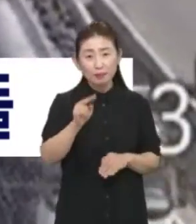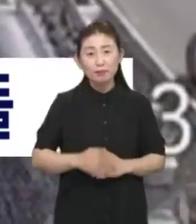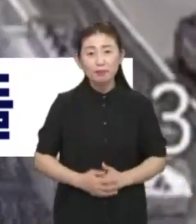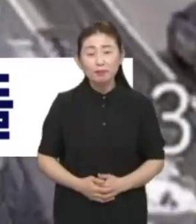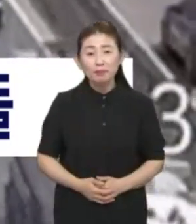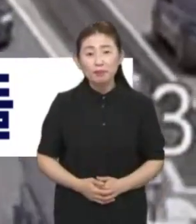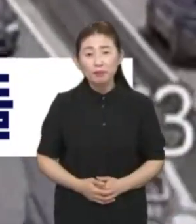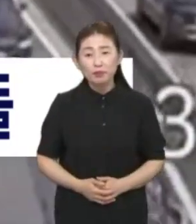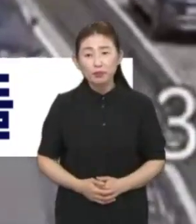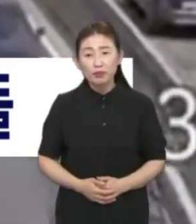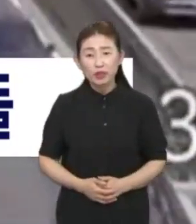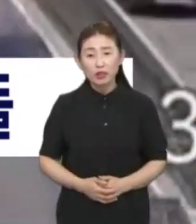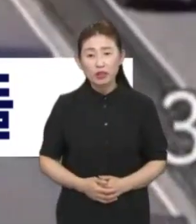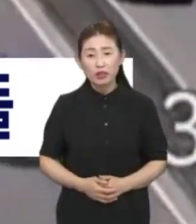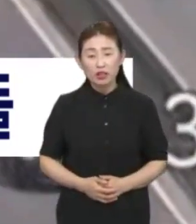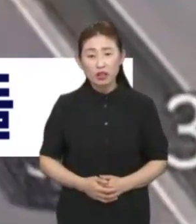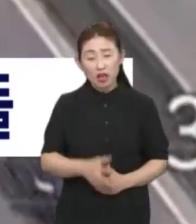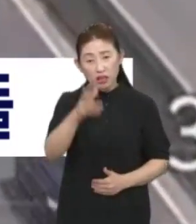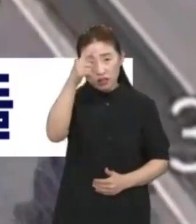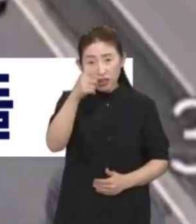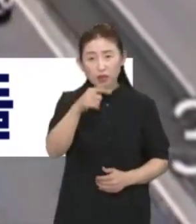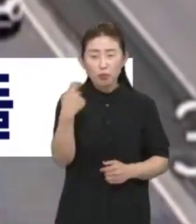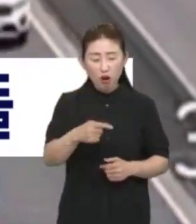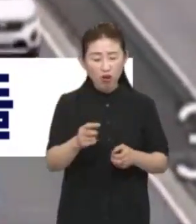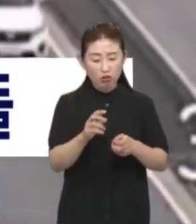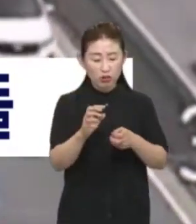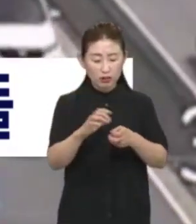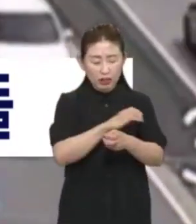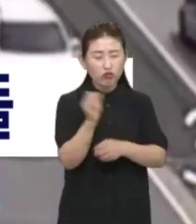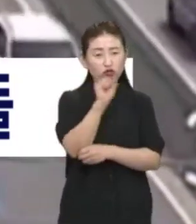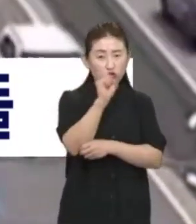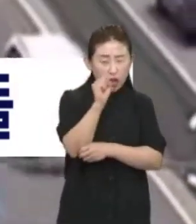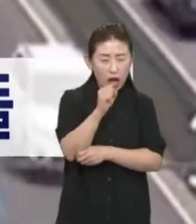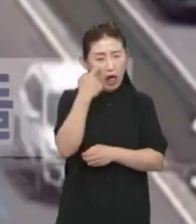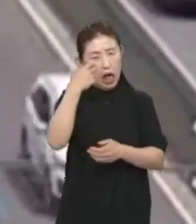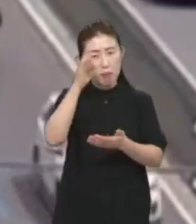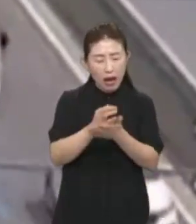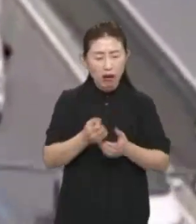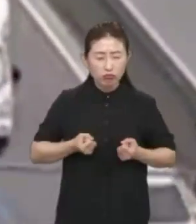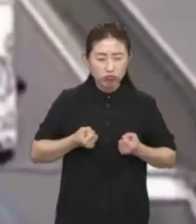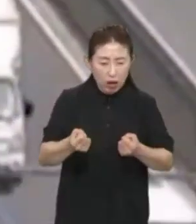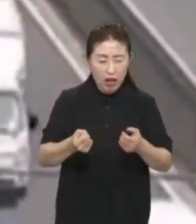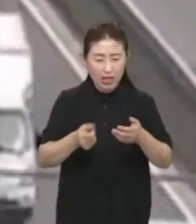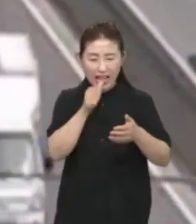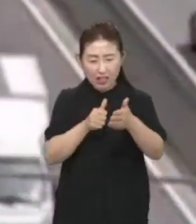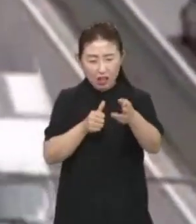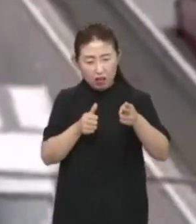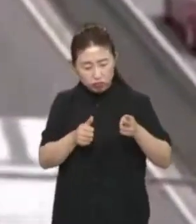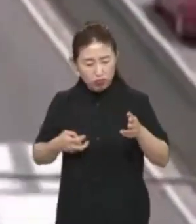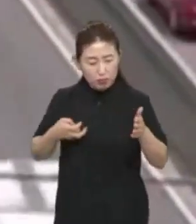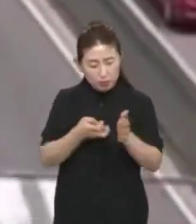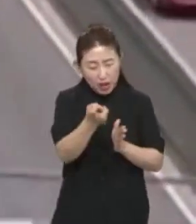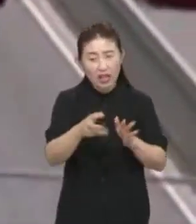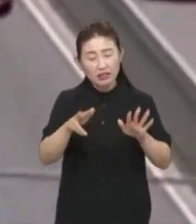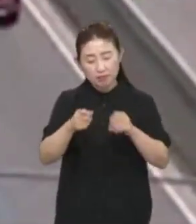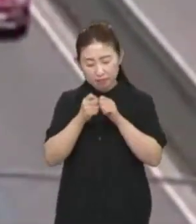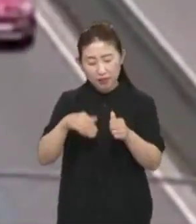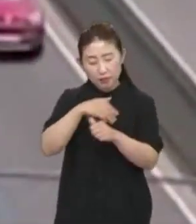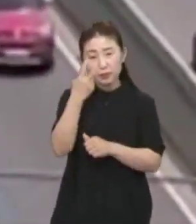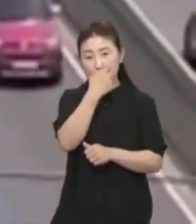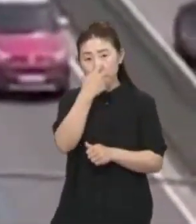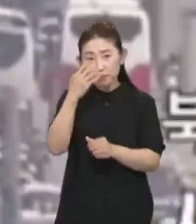빚었습니다. 고속도로 순찰대는 탱크로리 운전자가 운전 부주의로 가드레일을 들이받은 걸로 보고 정확한